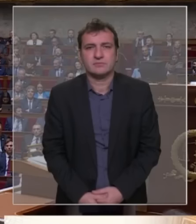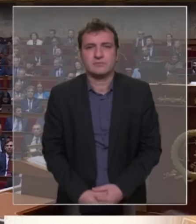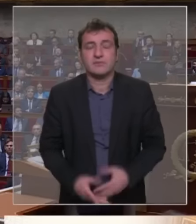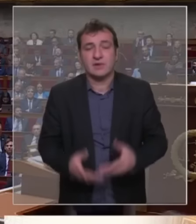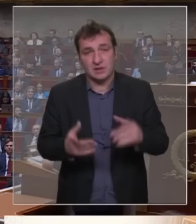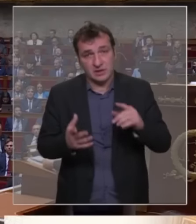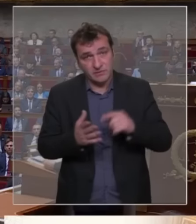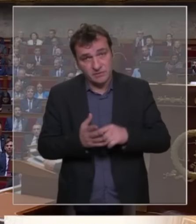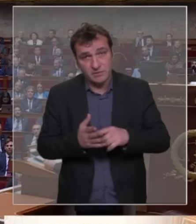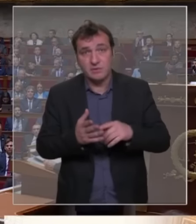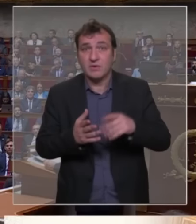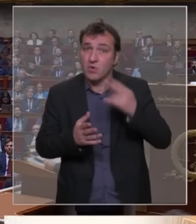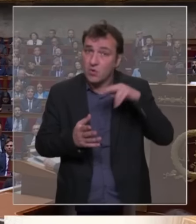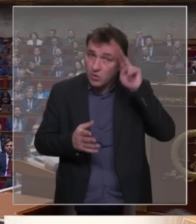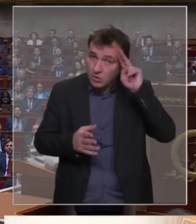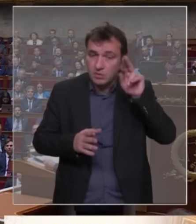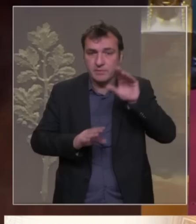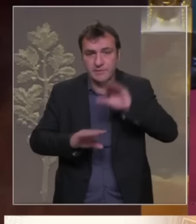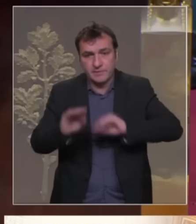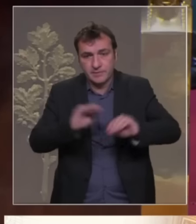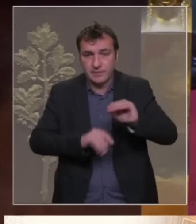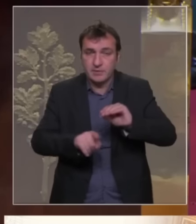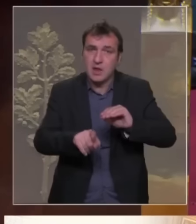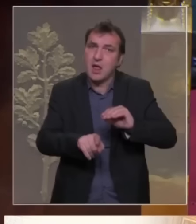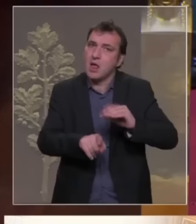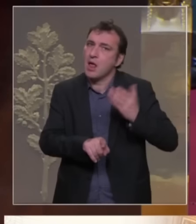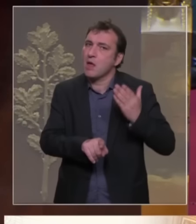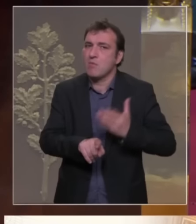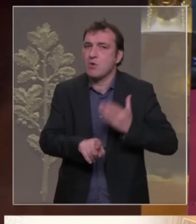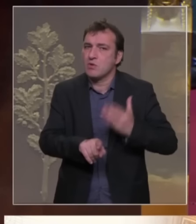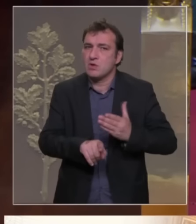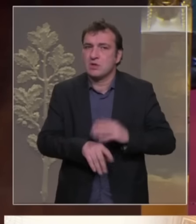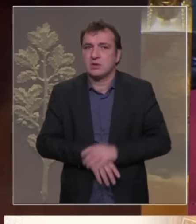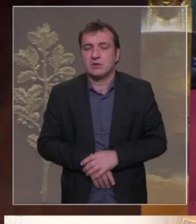Prenons soin de l'Europe. Elle est nécessaire.